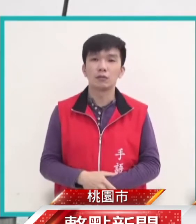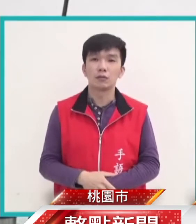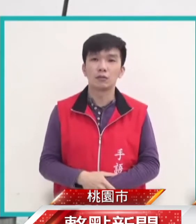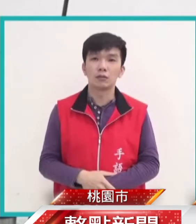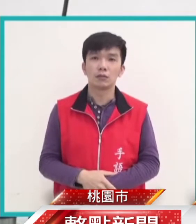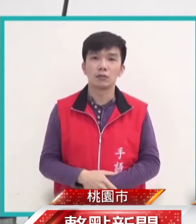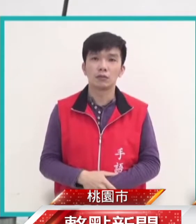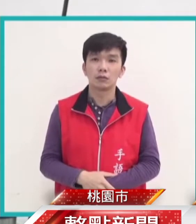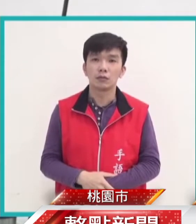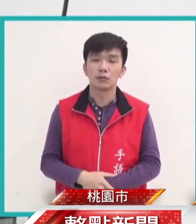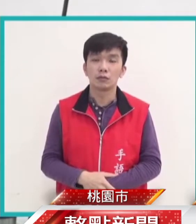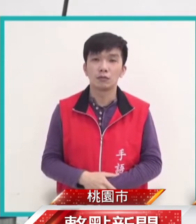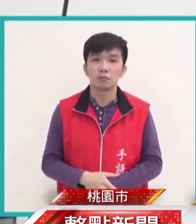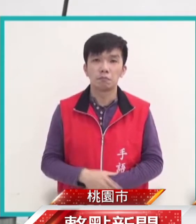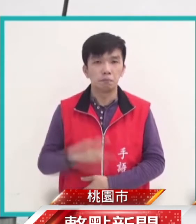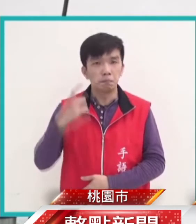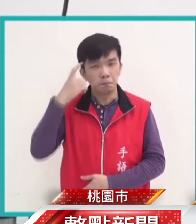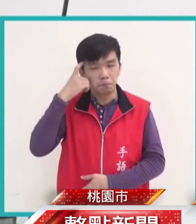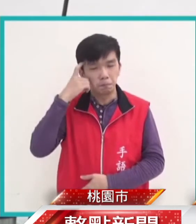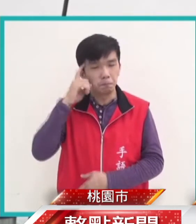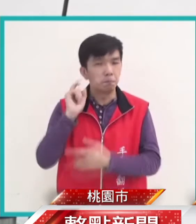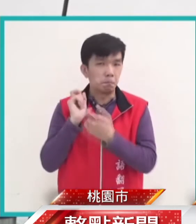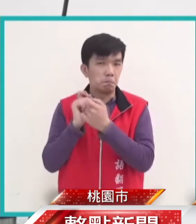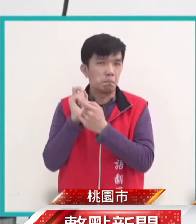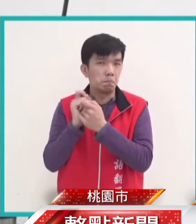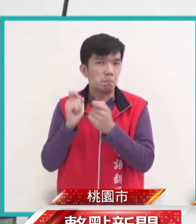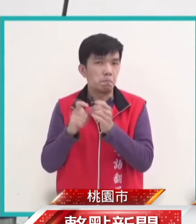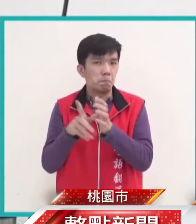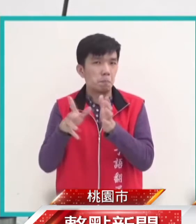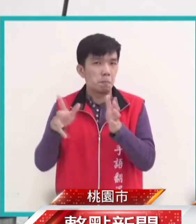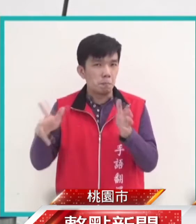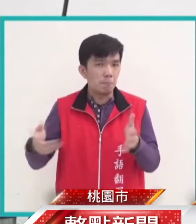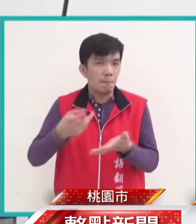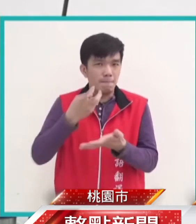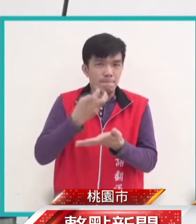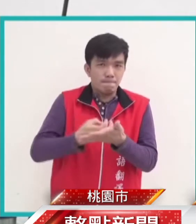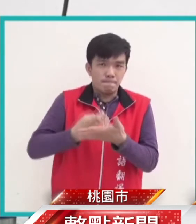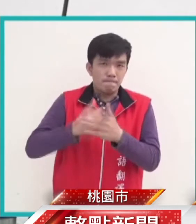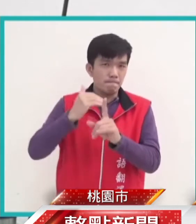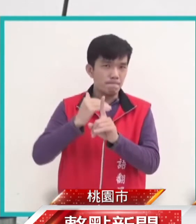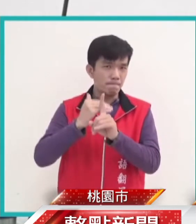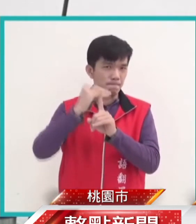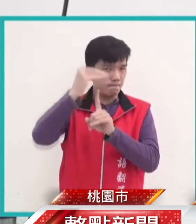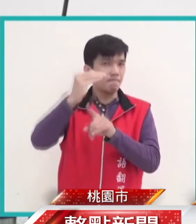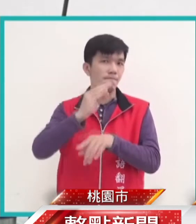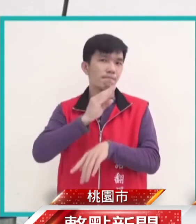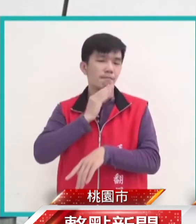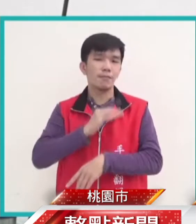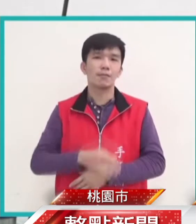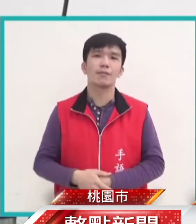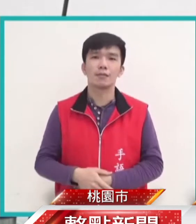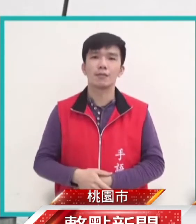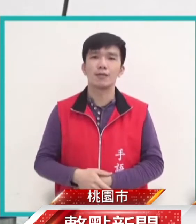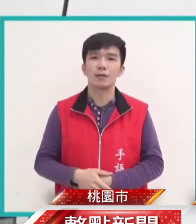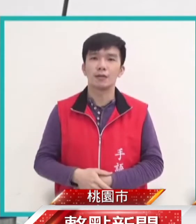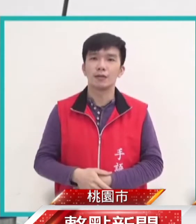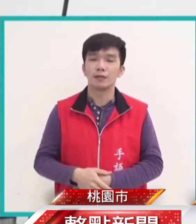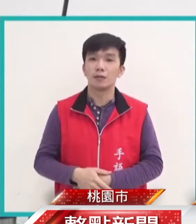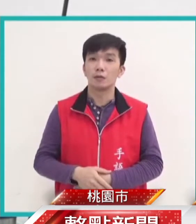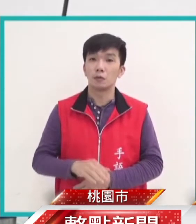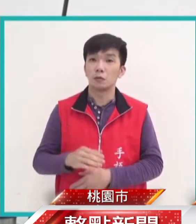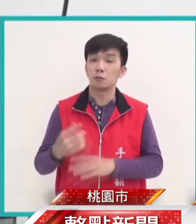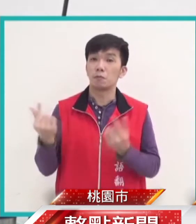我想这段时间确实我们是采取高标准防疫，那因此我们有进行了人流的管